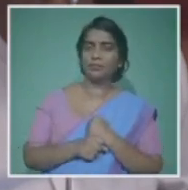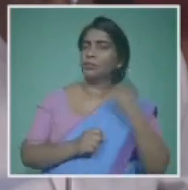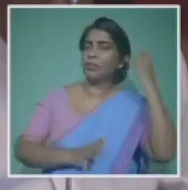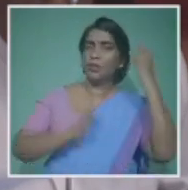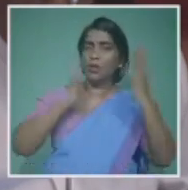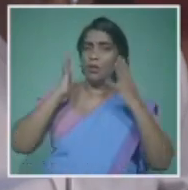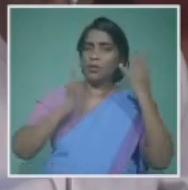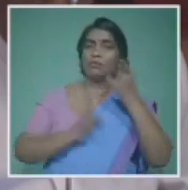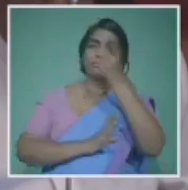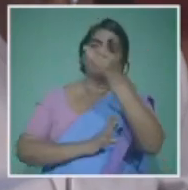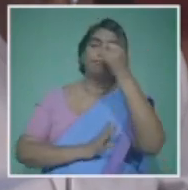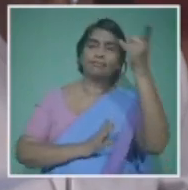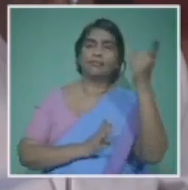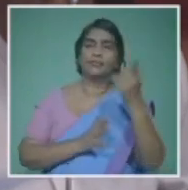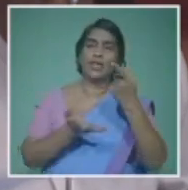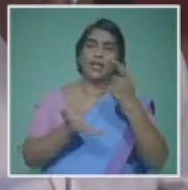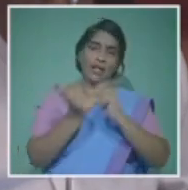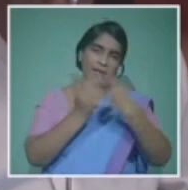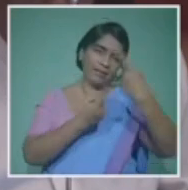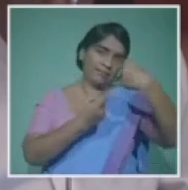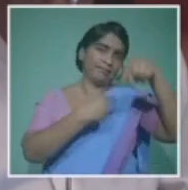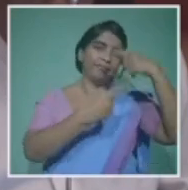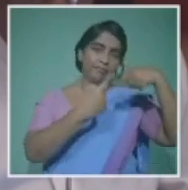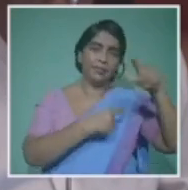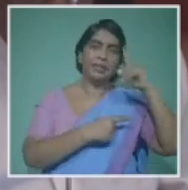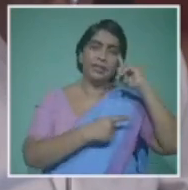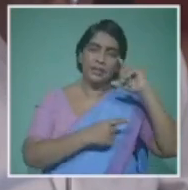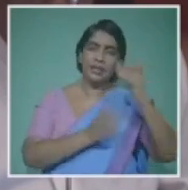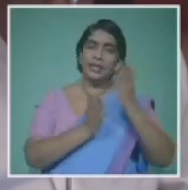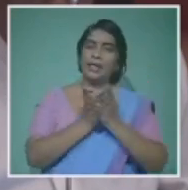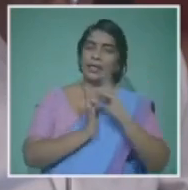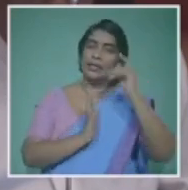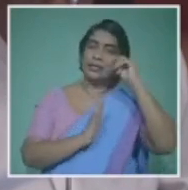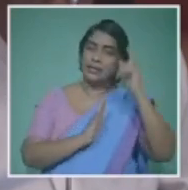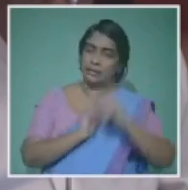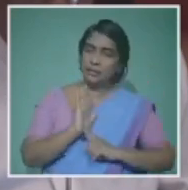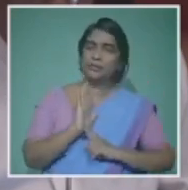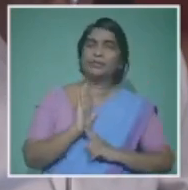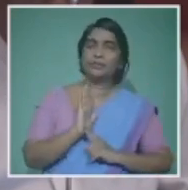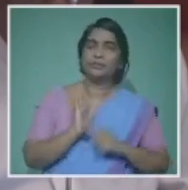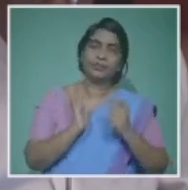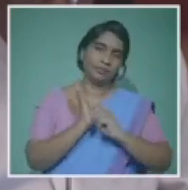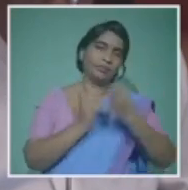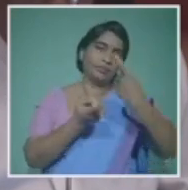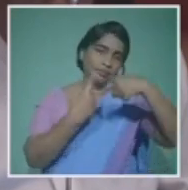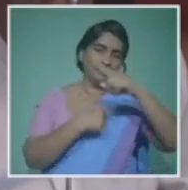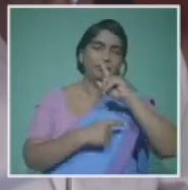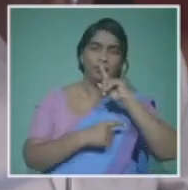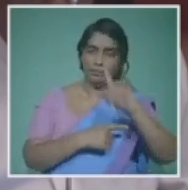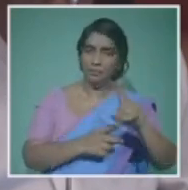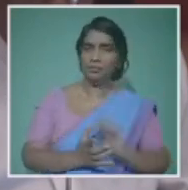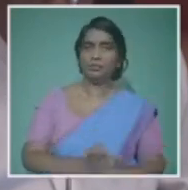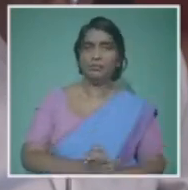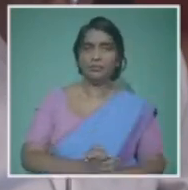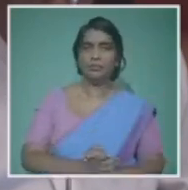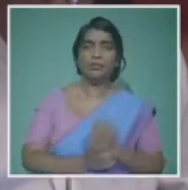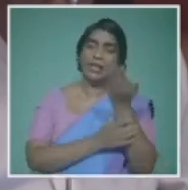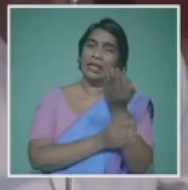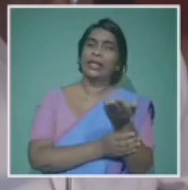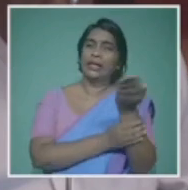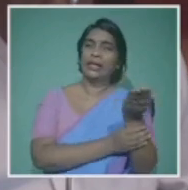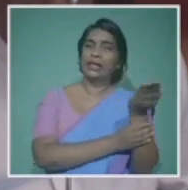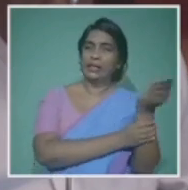ලෝකේ වටේ යනවා ණය රීෂෙඩියුල් කරන්න කියලා. චීනය, ඉන්දියාව, ජපානේ ණය රීෂෙඩියුල් කරන්න කියලා. හිඟමනේ යනවා.